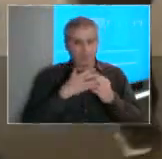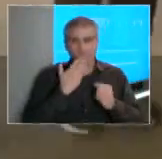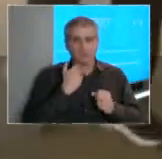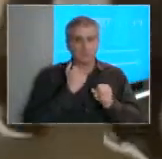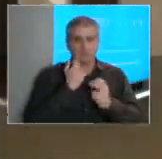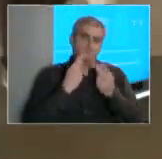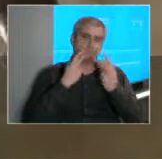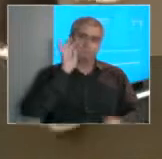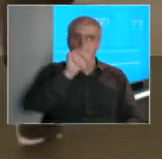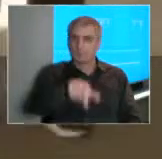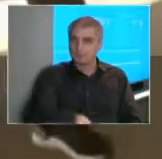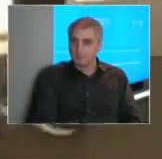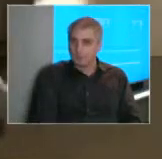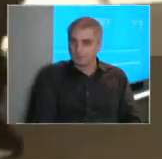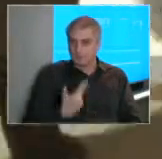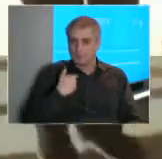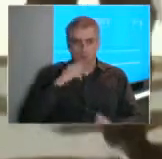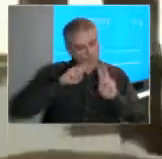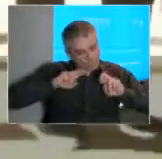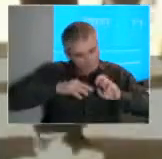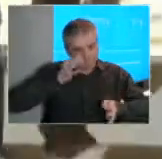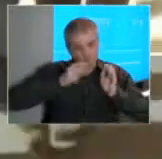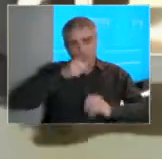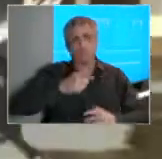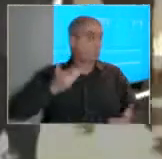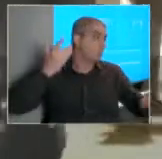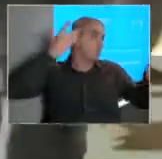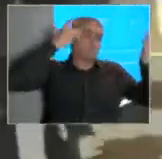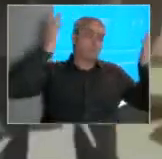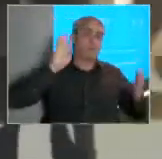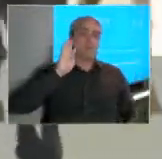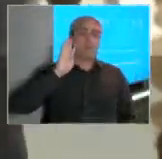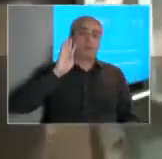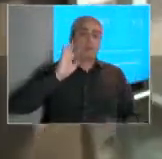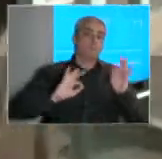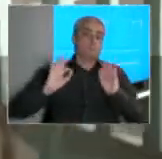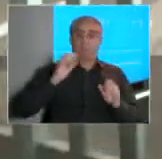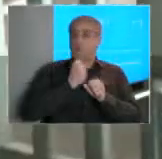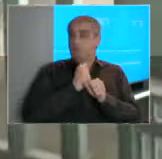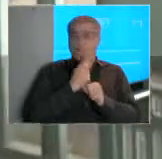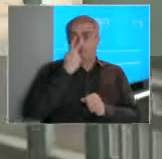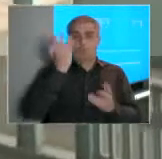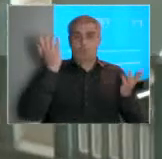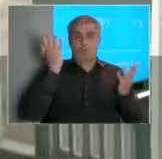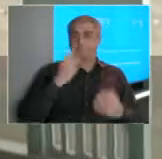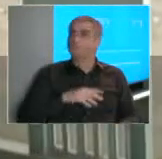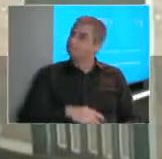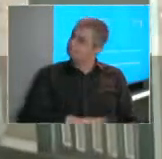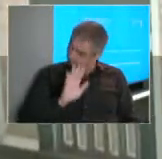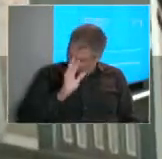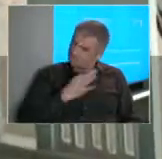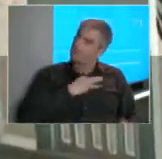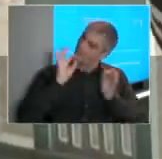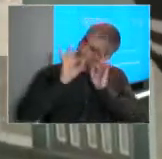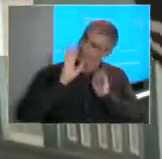הישראלית עושה לה? כמה היינו מחטטים לה ושופטים אותה? לא יודע, בר רפאלי עשה את זה, לא ראיתי שהיא בדיוק... לא, היא